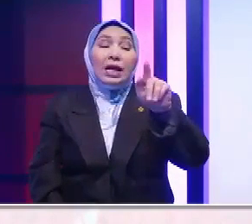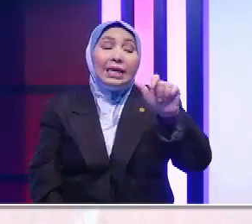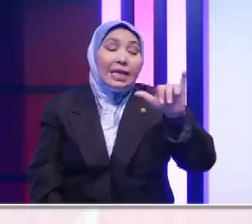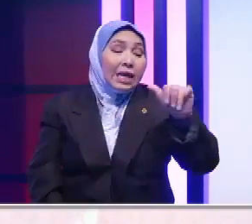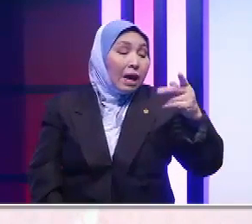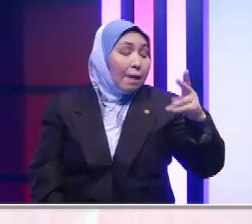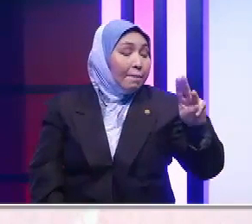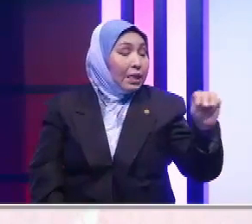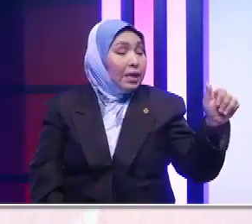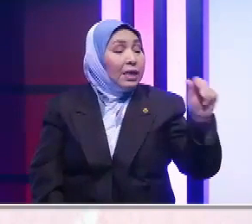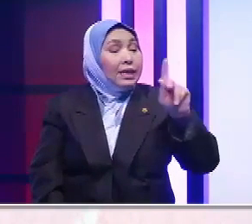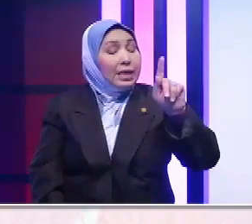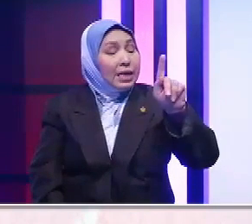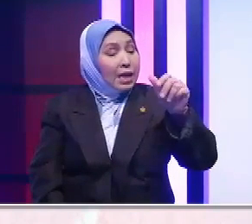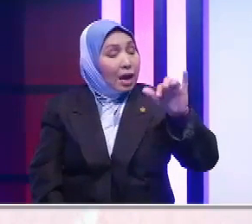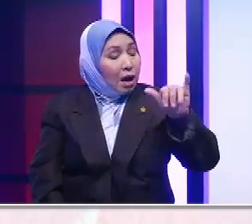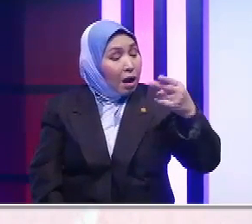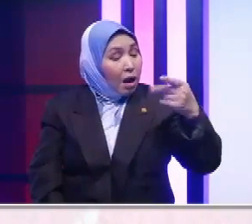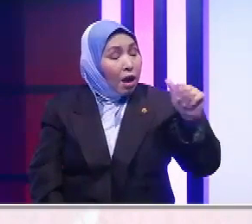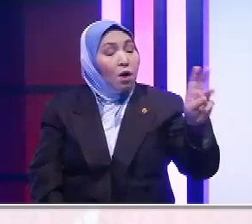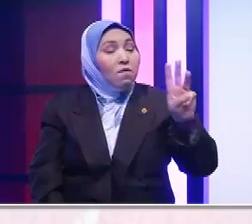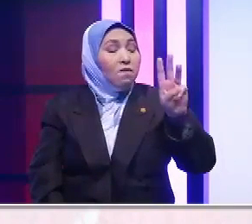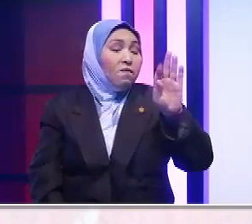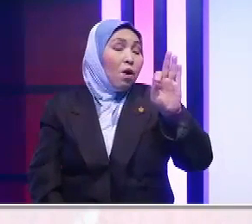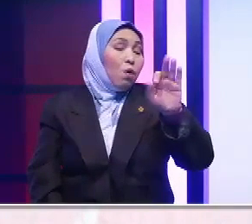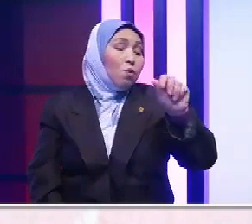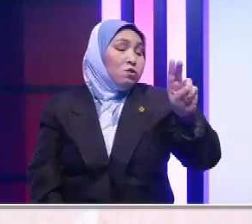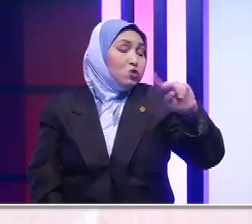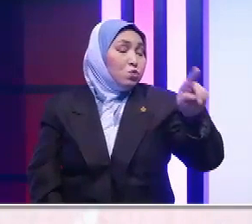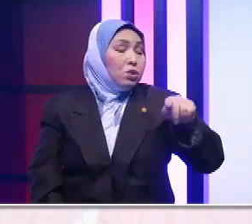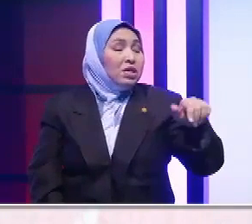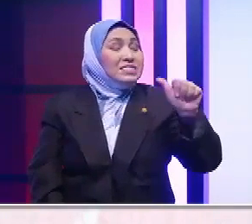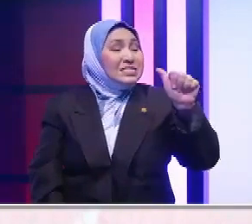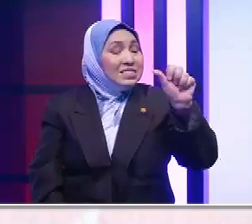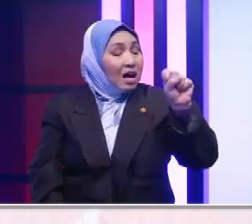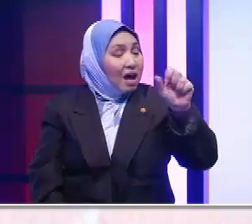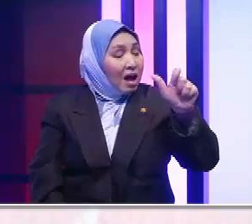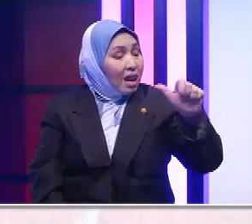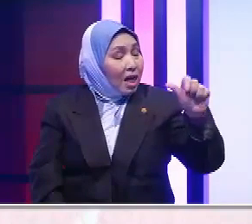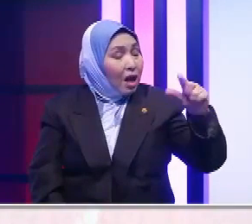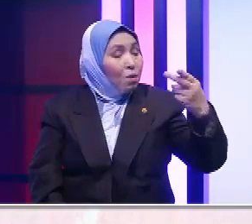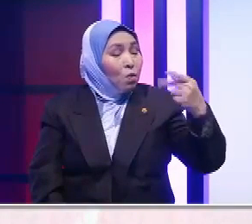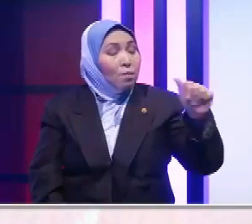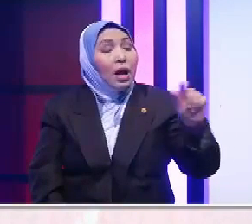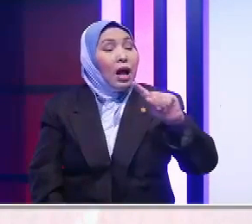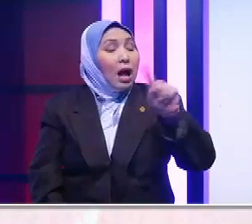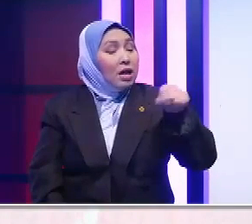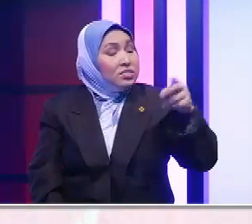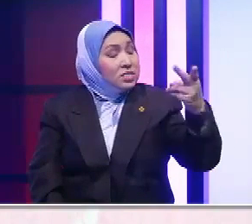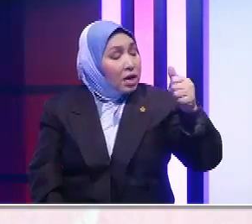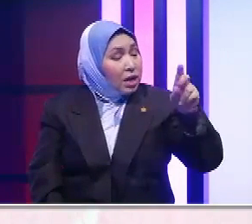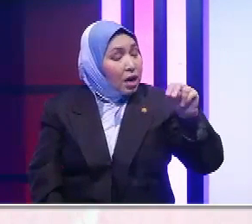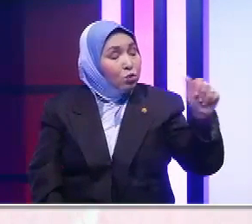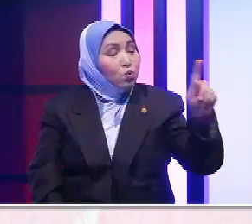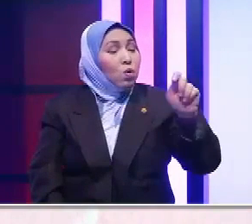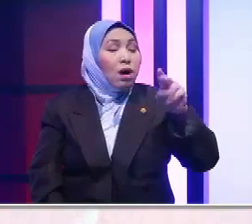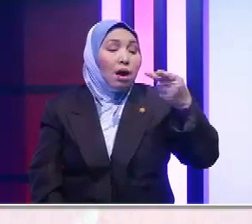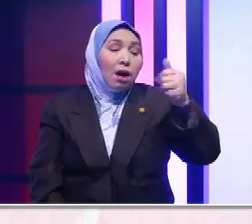ulqiya fiha fawjun sa'alahum khazanatuha